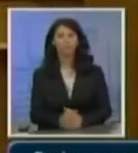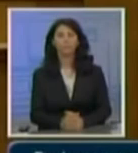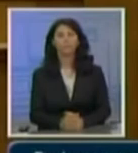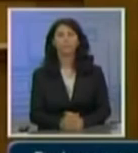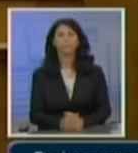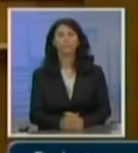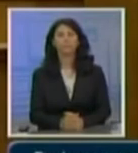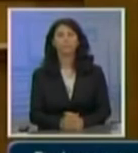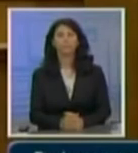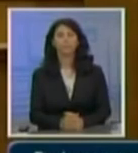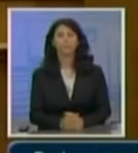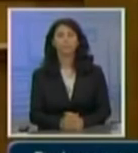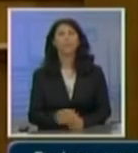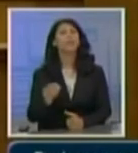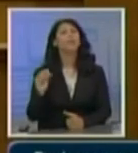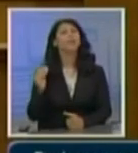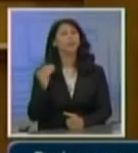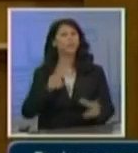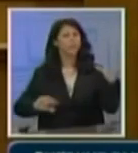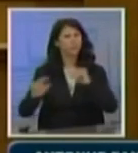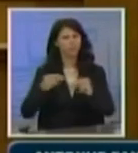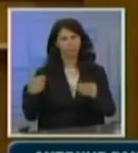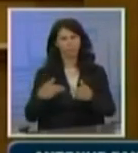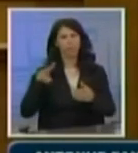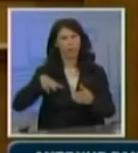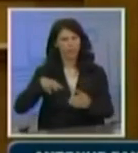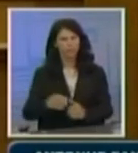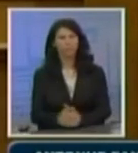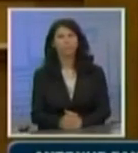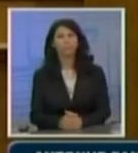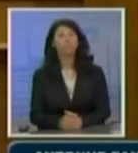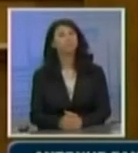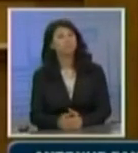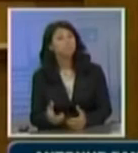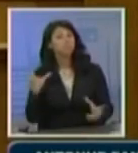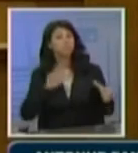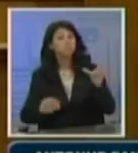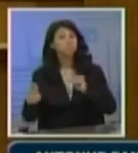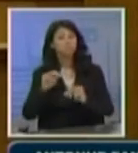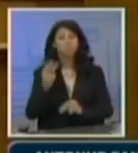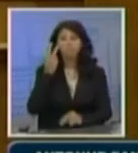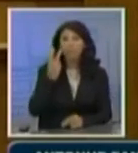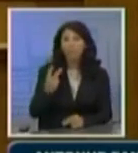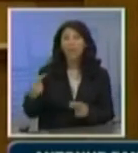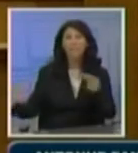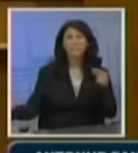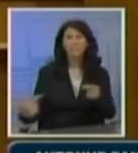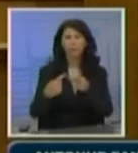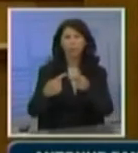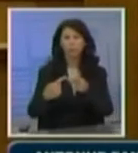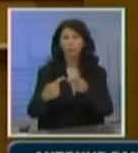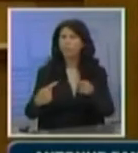2014. Πραγματοποιήθηκε εχθές η συνάντηση του Πρωθυπουργού Αντώνη Σαμαρά με την απερχόμενη πρόεδρο του Συμβουλίου της Ευρωπαϊκής Ένωσης αλλά και πρόεδρο